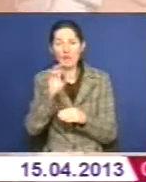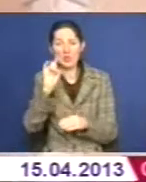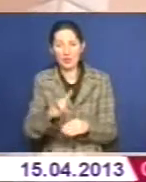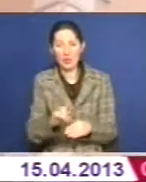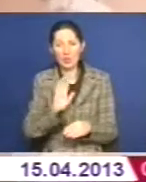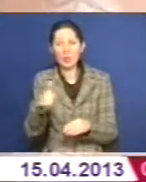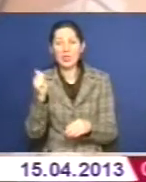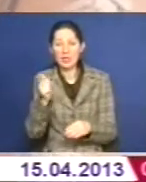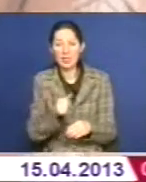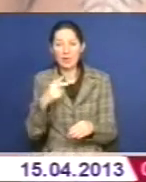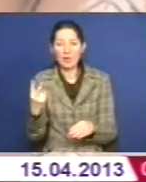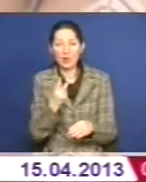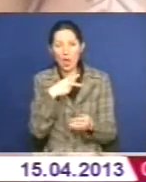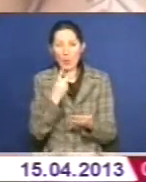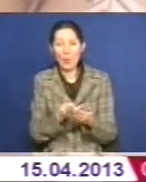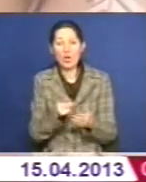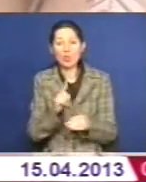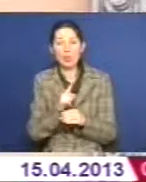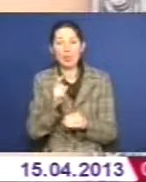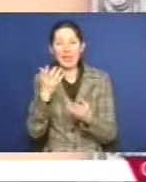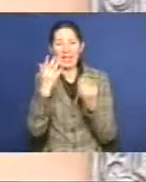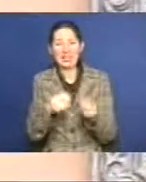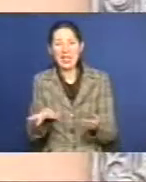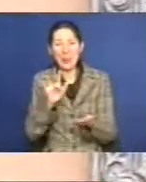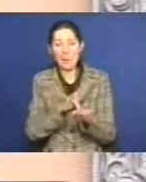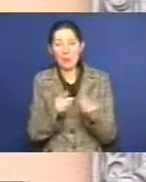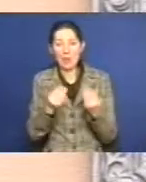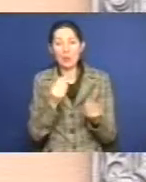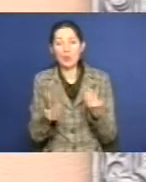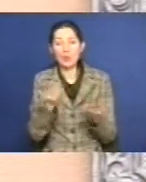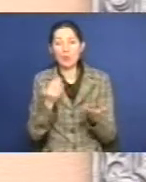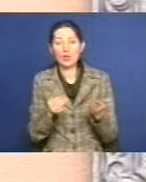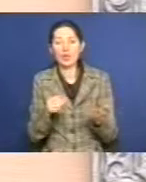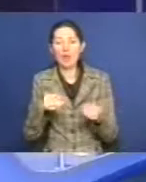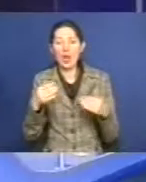Вдруге тернополяни побачать їх на День міста, можливо, на вітринах магазинів.